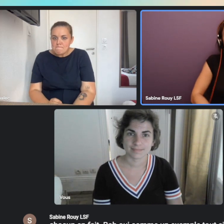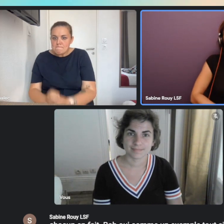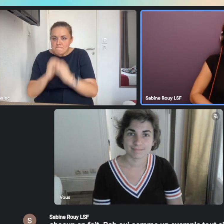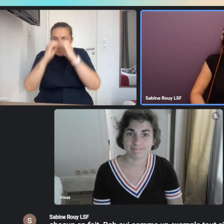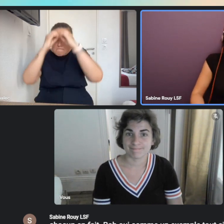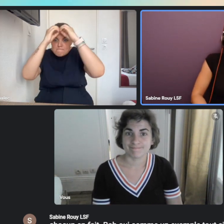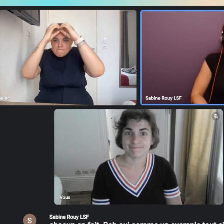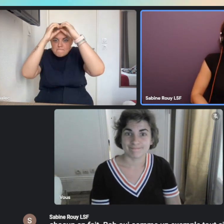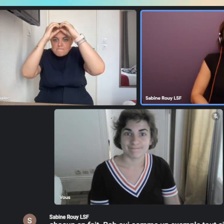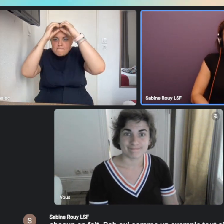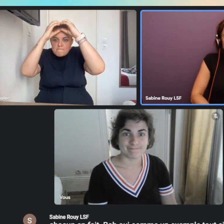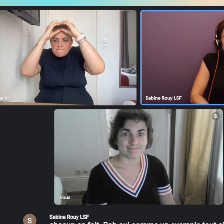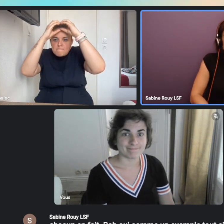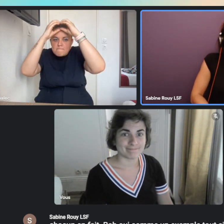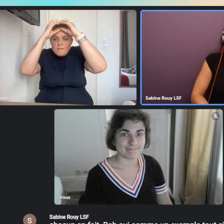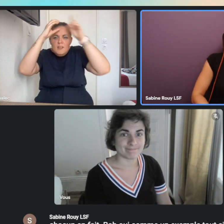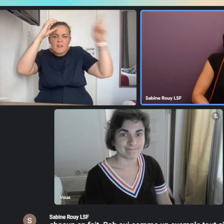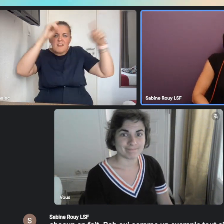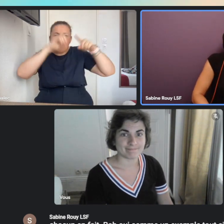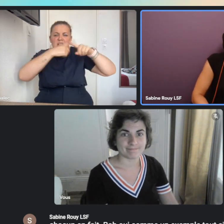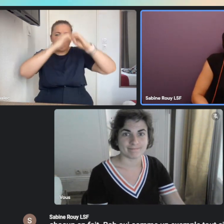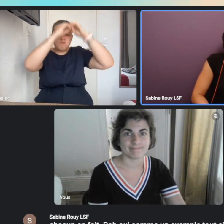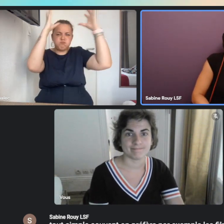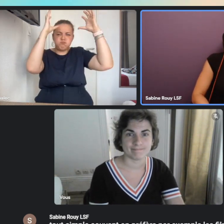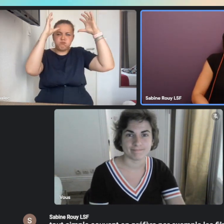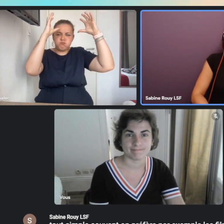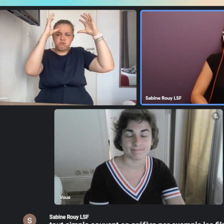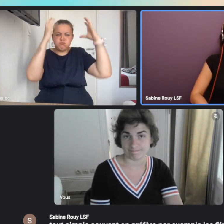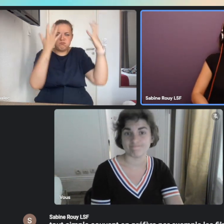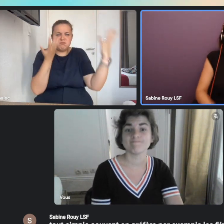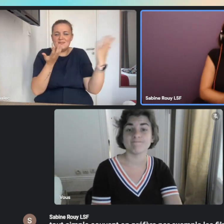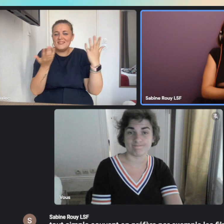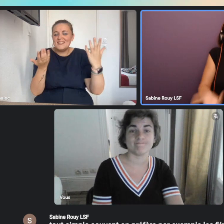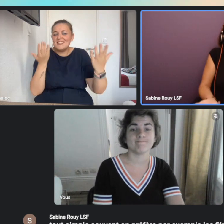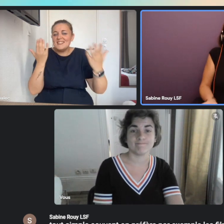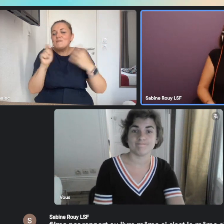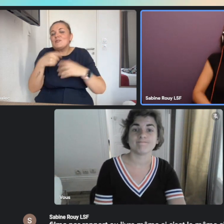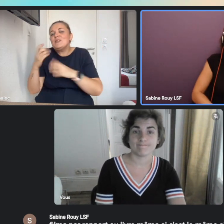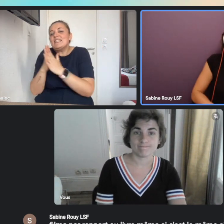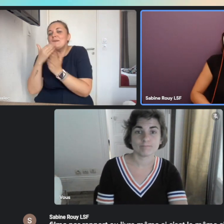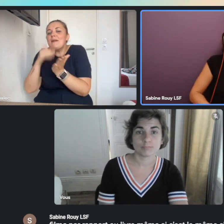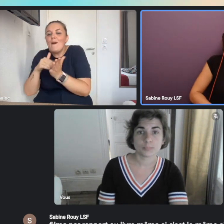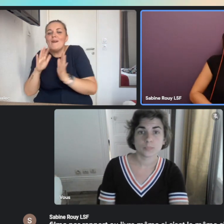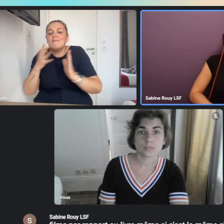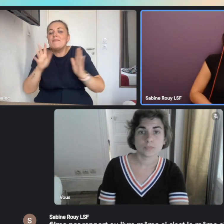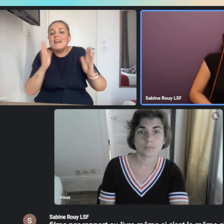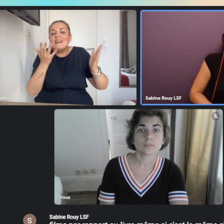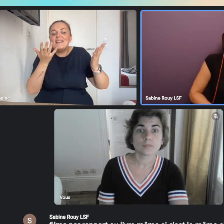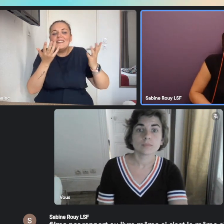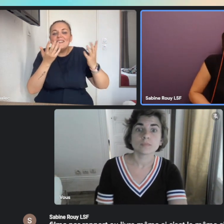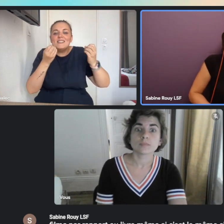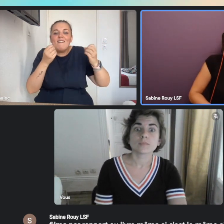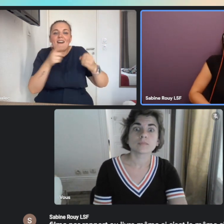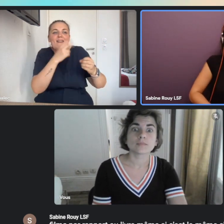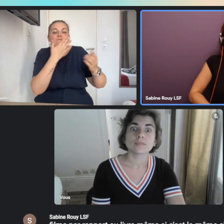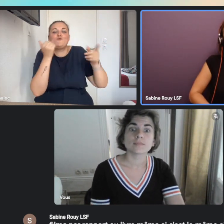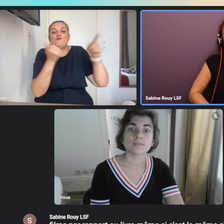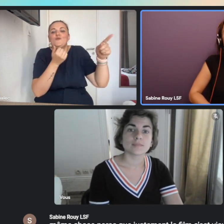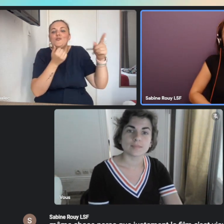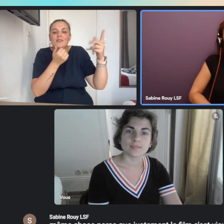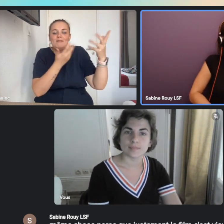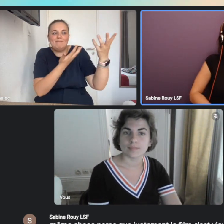c'est alors l'imagination est plus difficile. Le film, on le voit tout de suite. Bien sûr, le livre est parfois